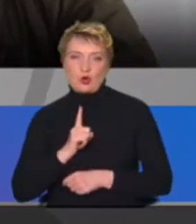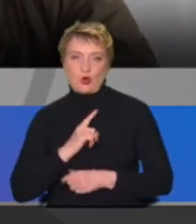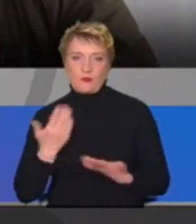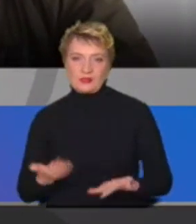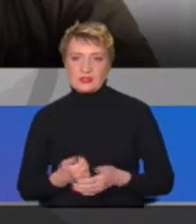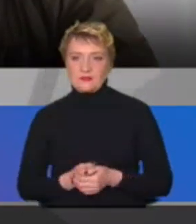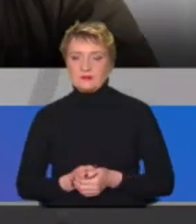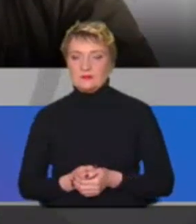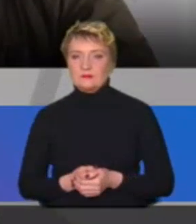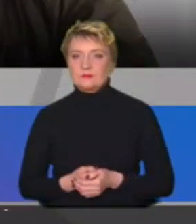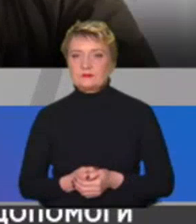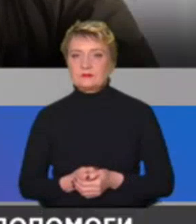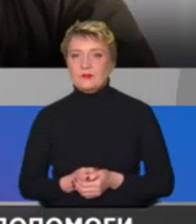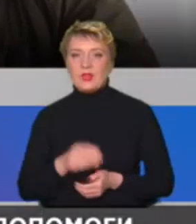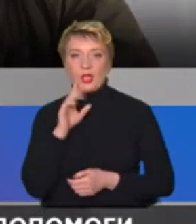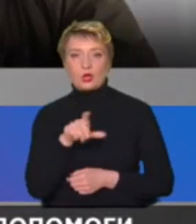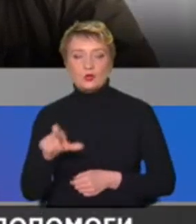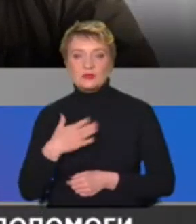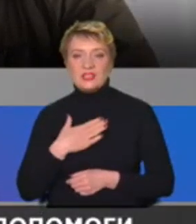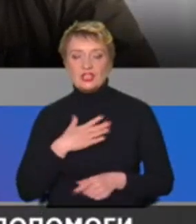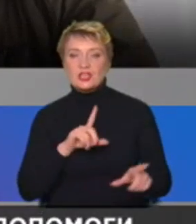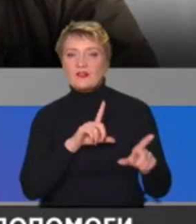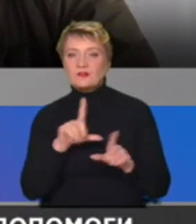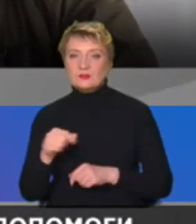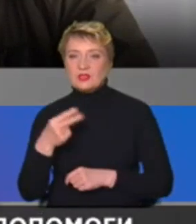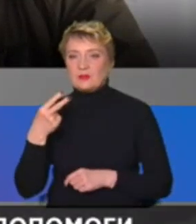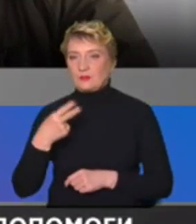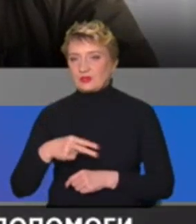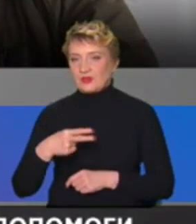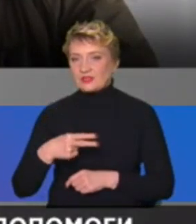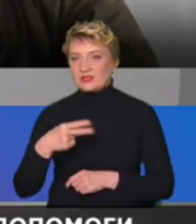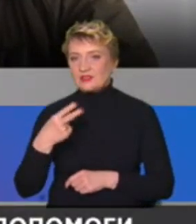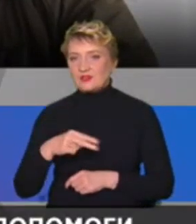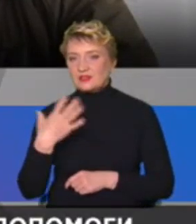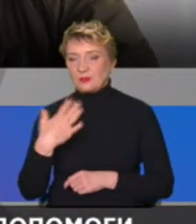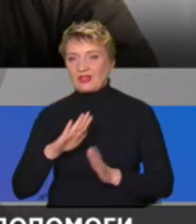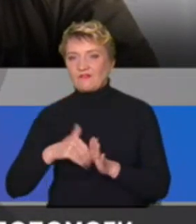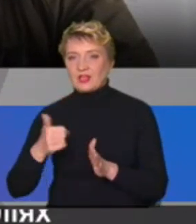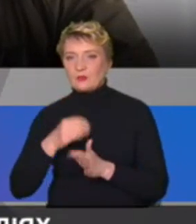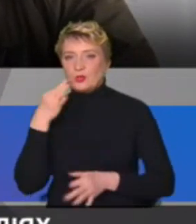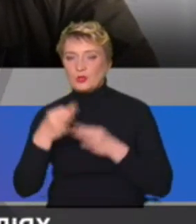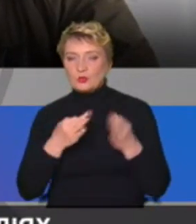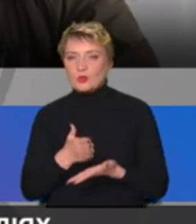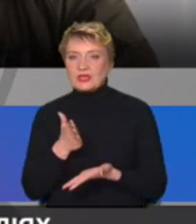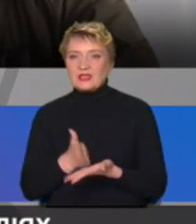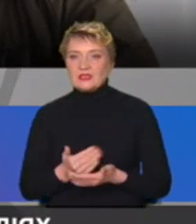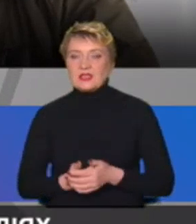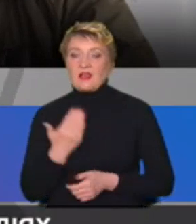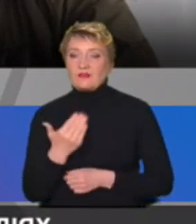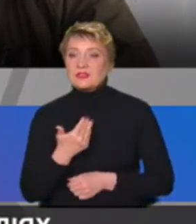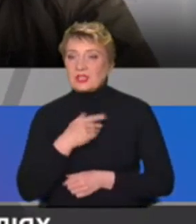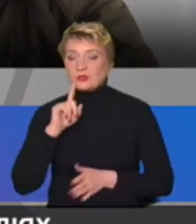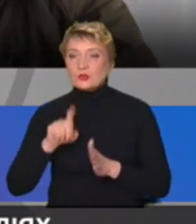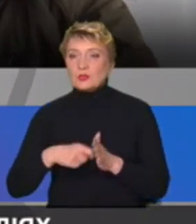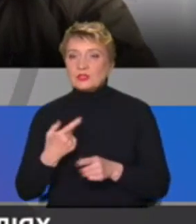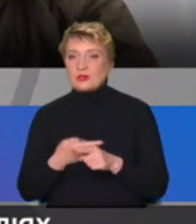черговість розмінування. І хлопці наші виїжджають по 20-25 викликів на добу в них є. От знаєте, що хотіли уточнити